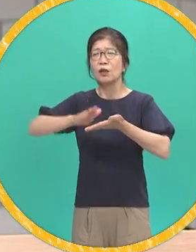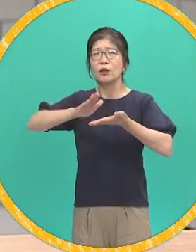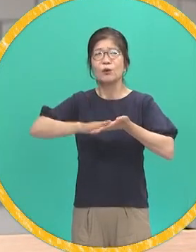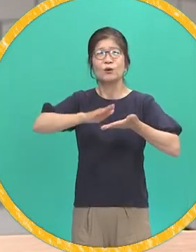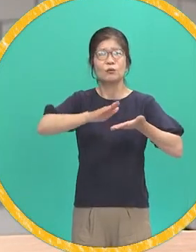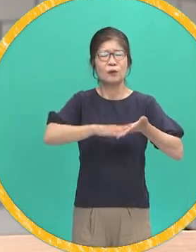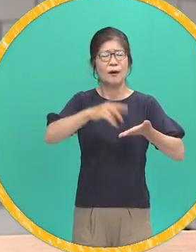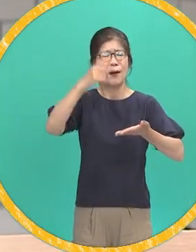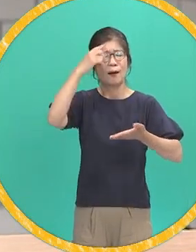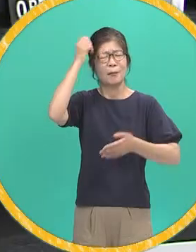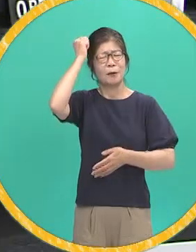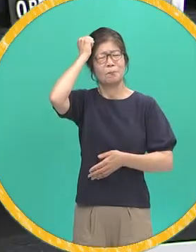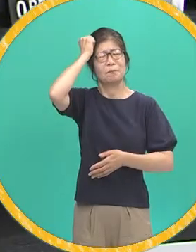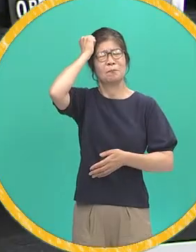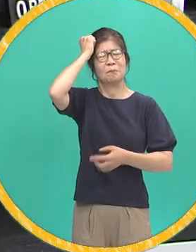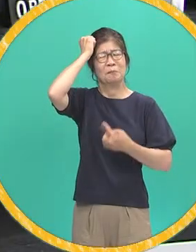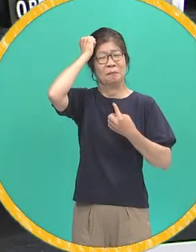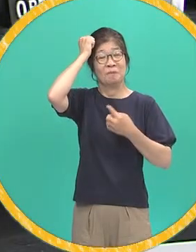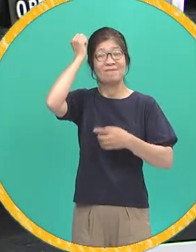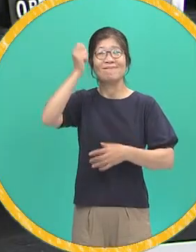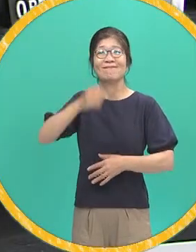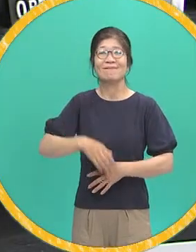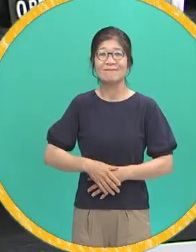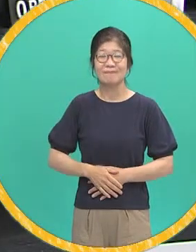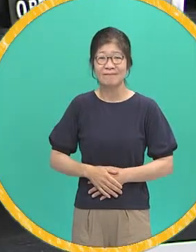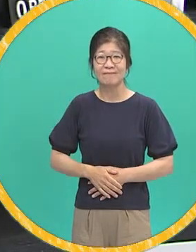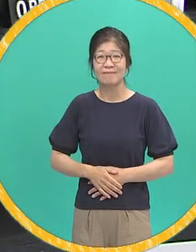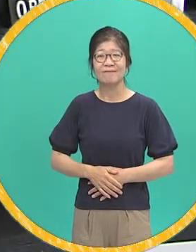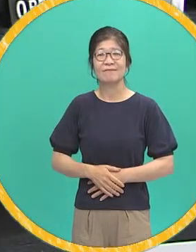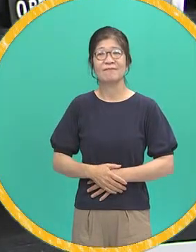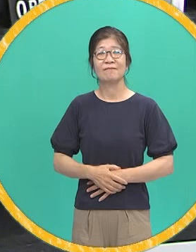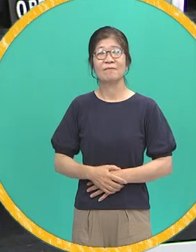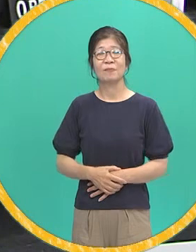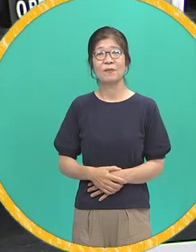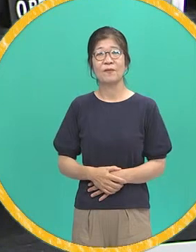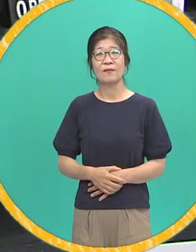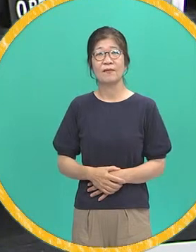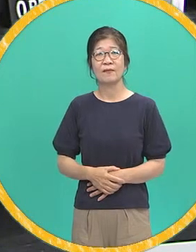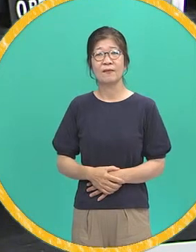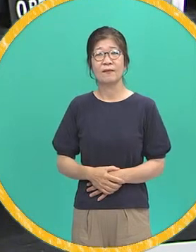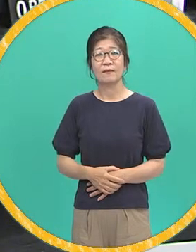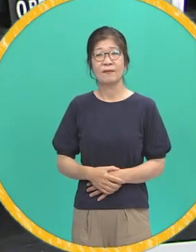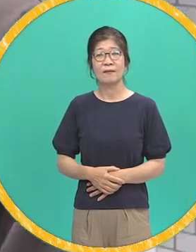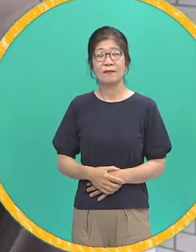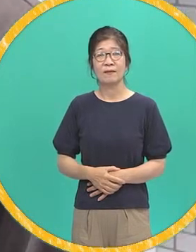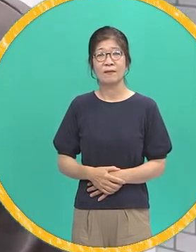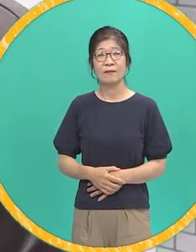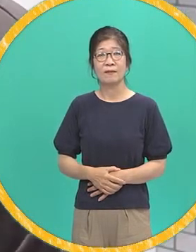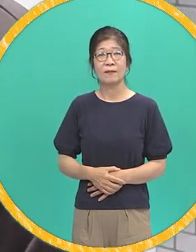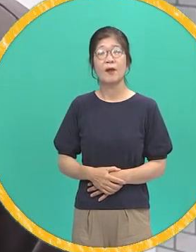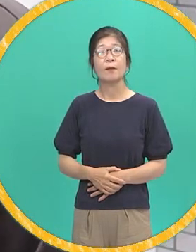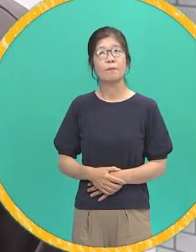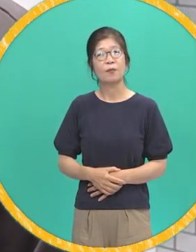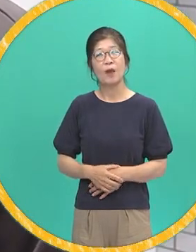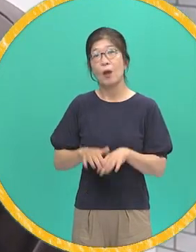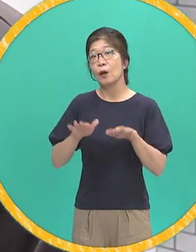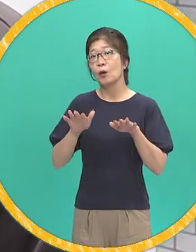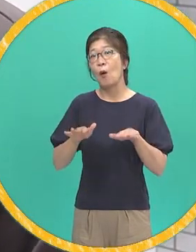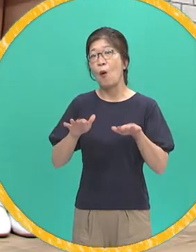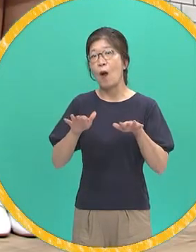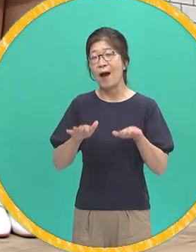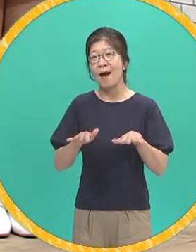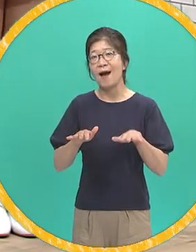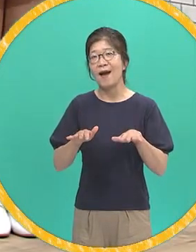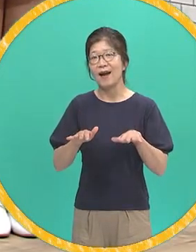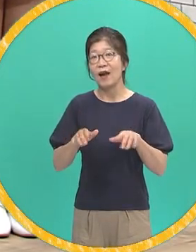帰りまでやりたくなっちゃうぐらい本当にねなんか独特のリズムですよねすごかったですさあ今日スタジオにはです